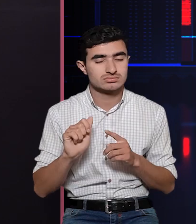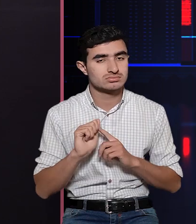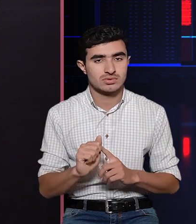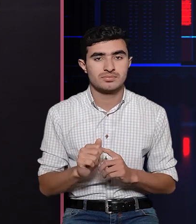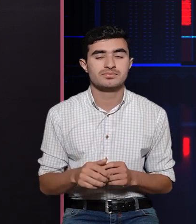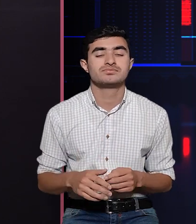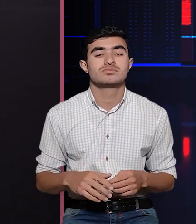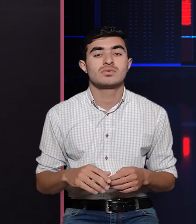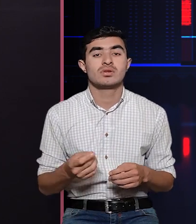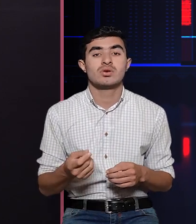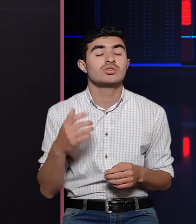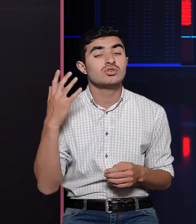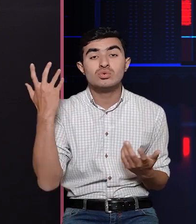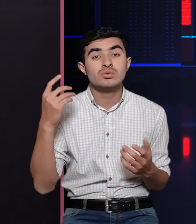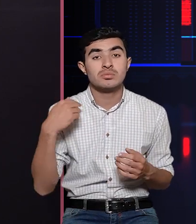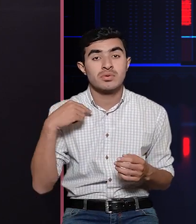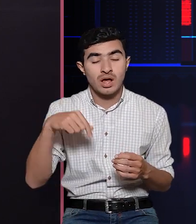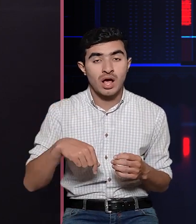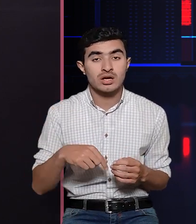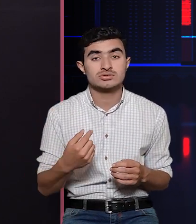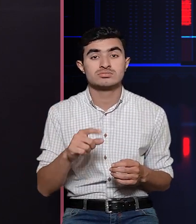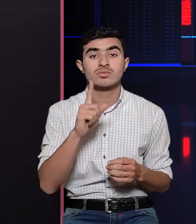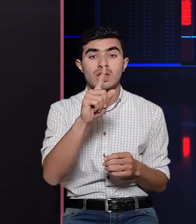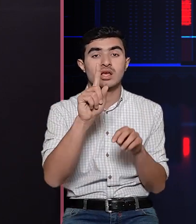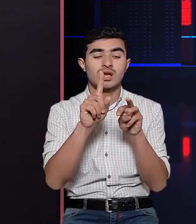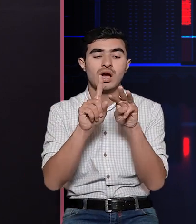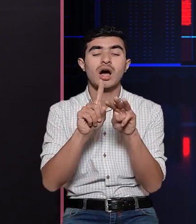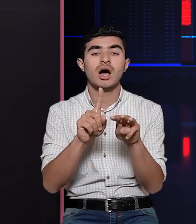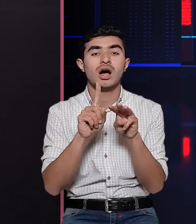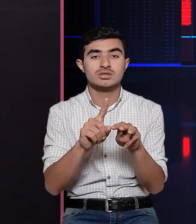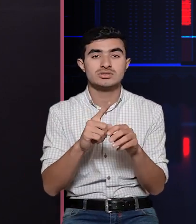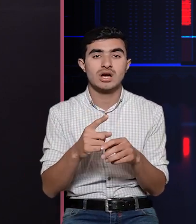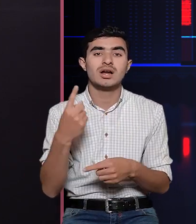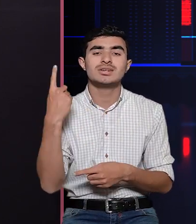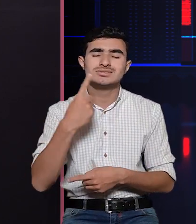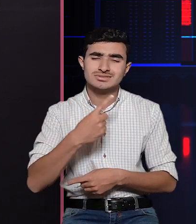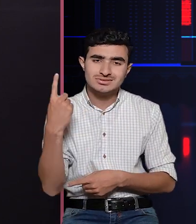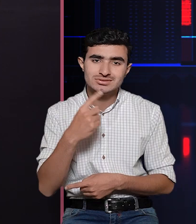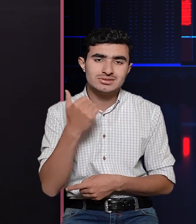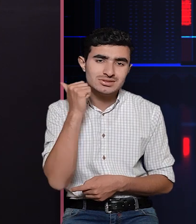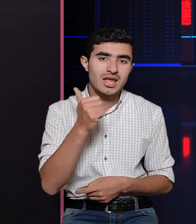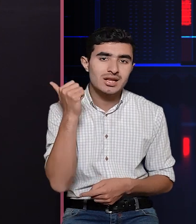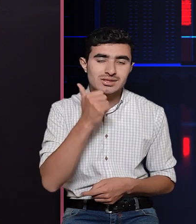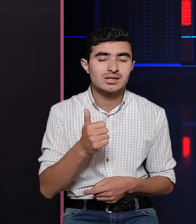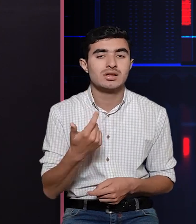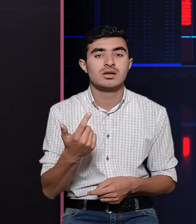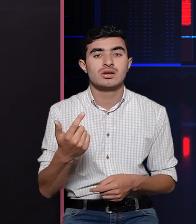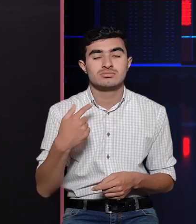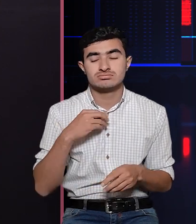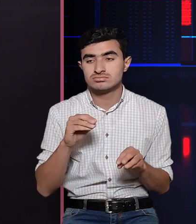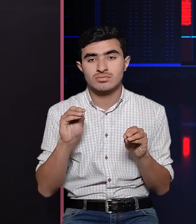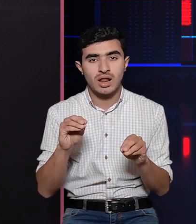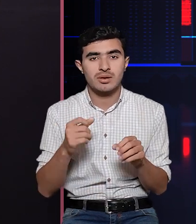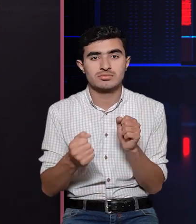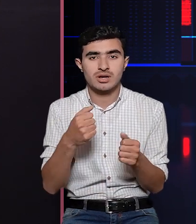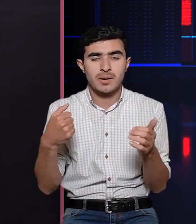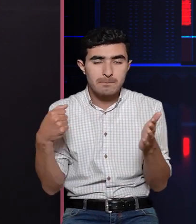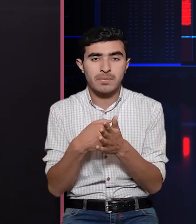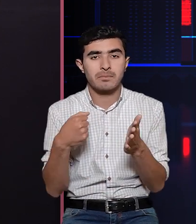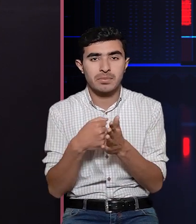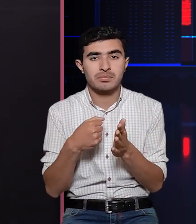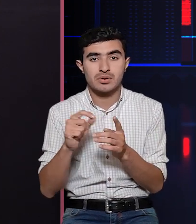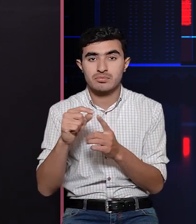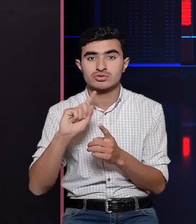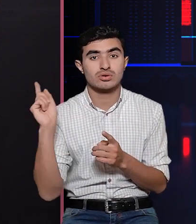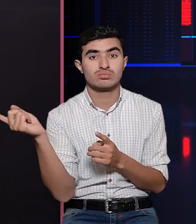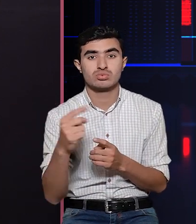ہم ڈیلی بیسس پہ 1000 ٹریفک حادثات ہیں جن کو مینیج کرتے ہیں, ان میں 80% موٹر سائیکل والے انوالوڈ ہیں. تو ہمیں